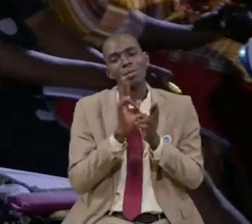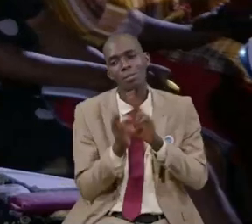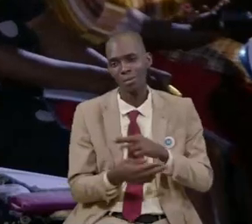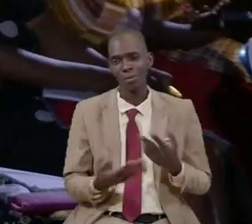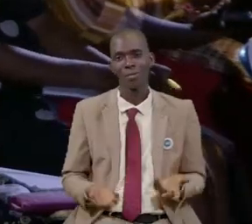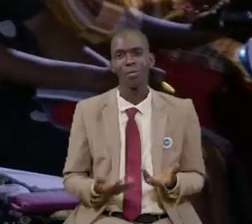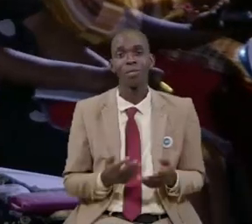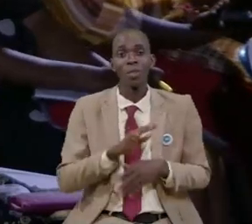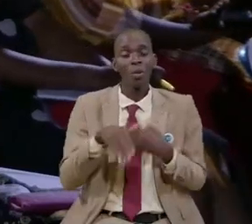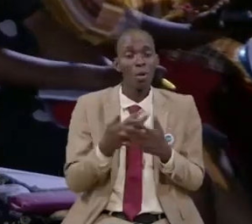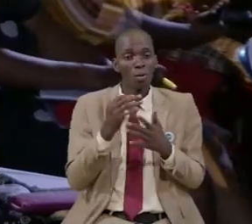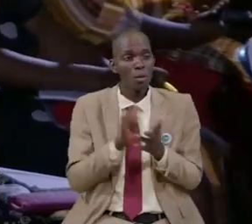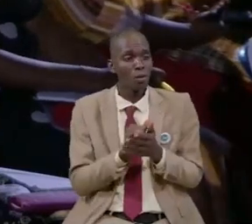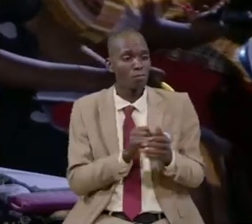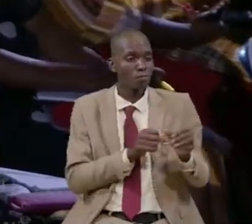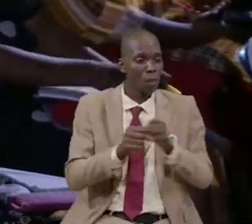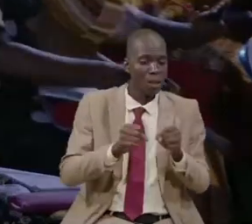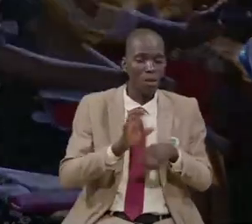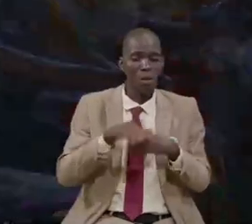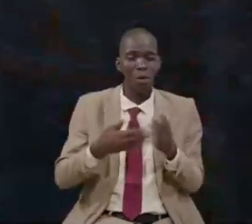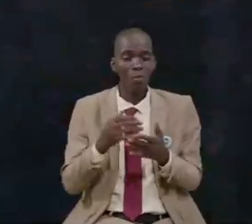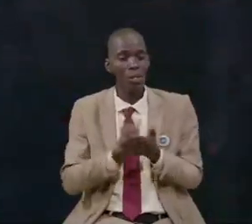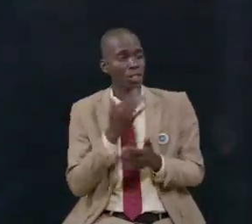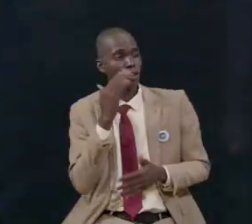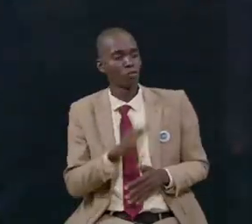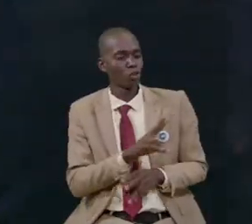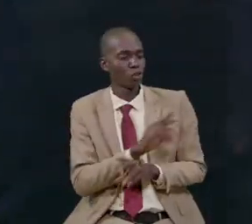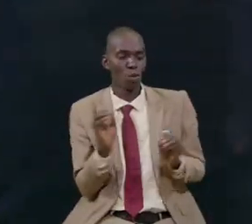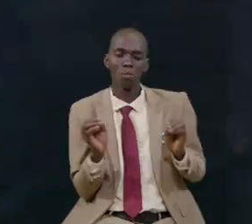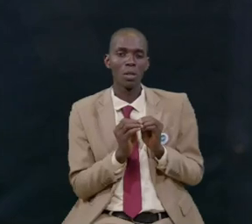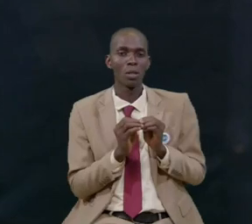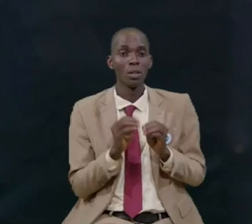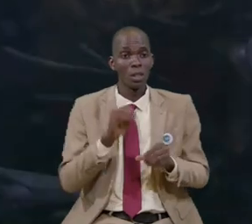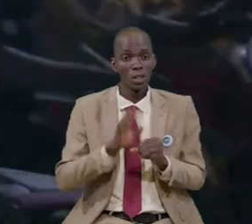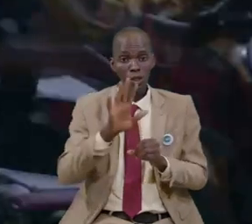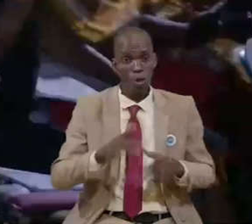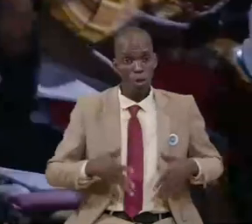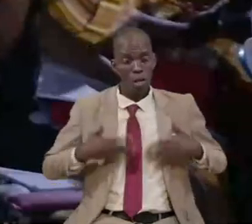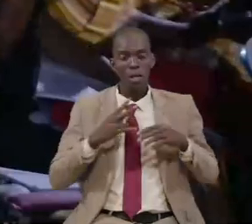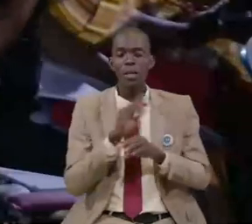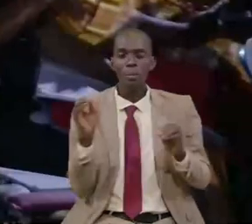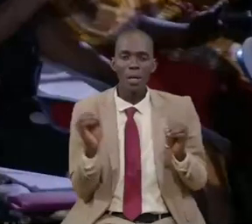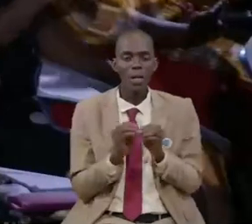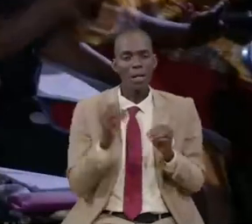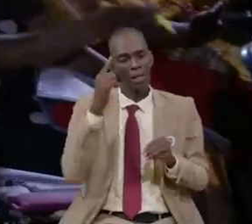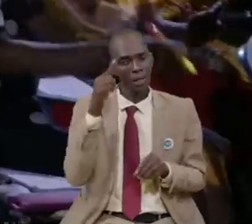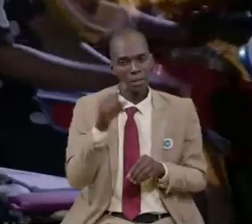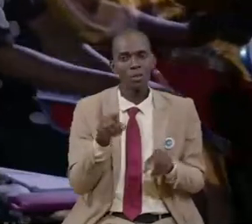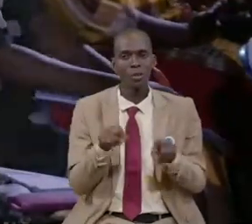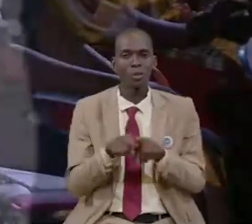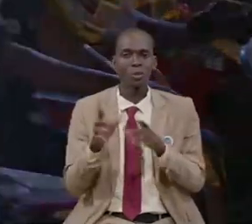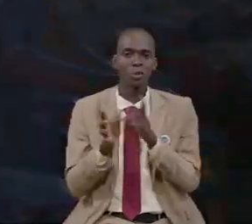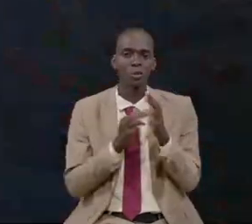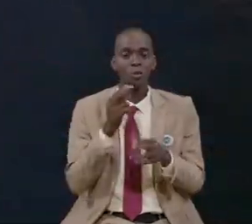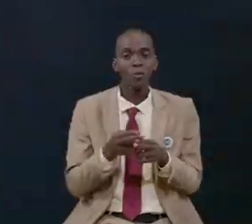toute cette violence, tout ce mal, plus jamais dans votre vie, plus jamais cela. C'est pourquoi